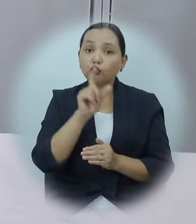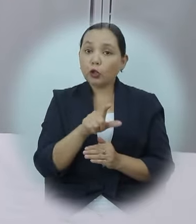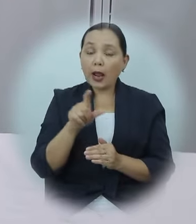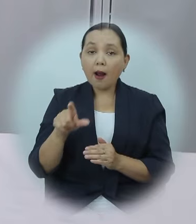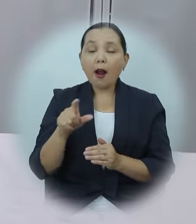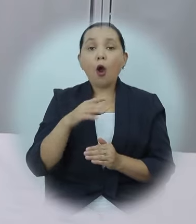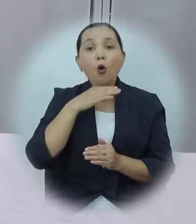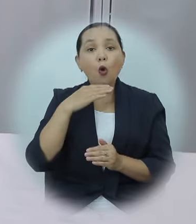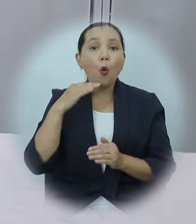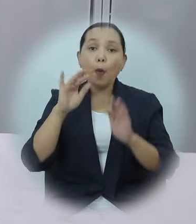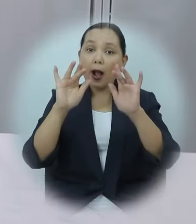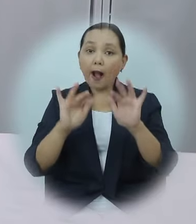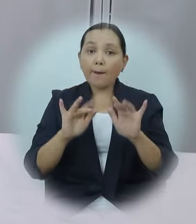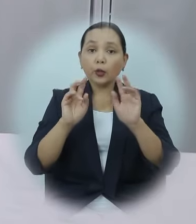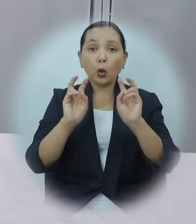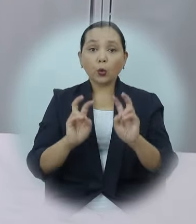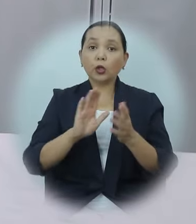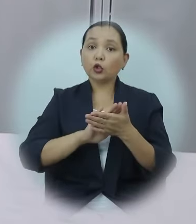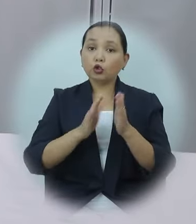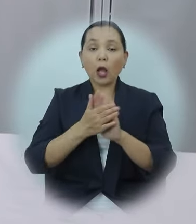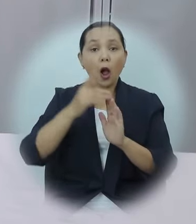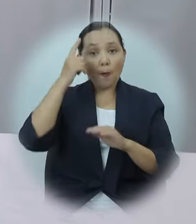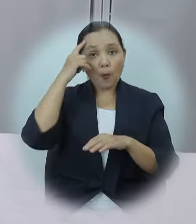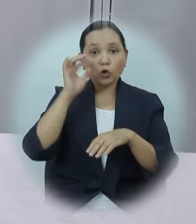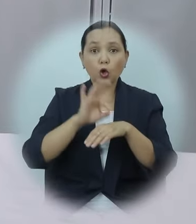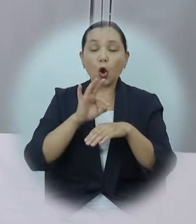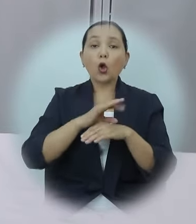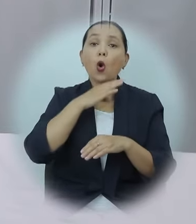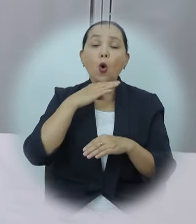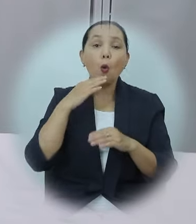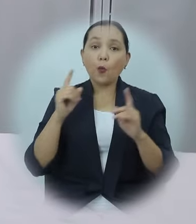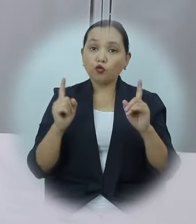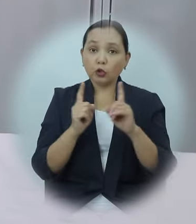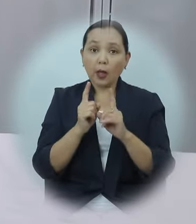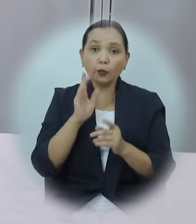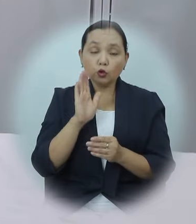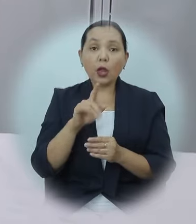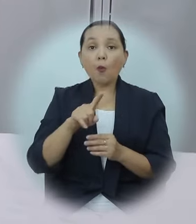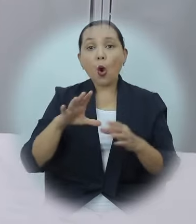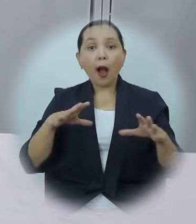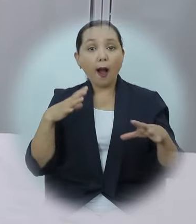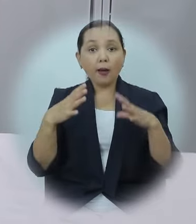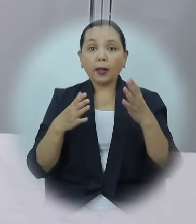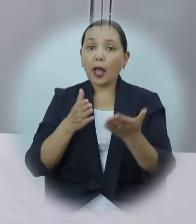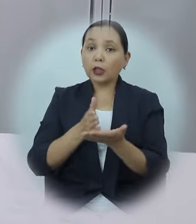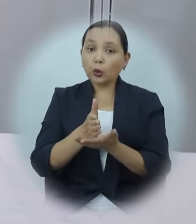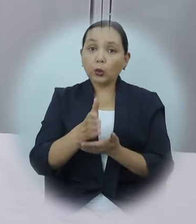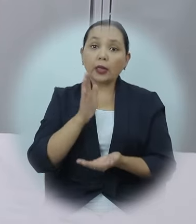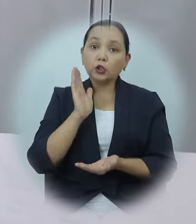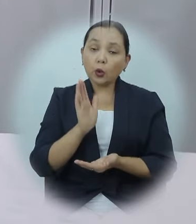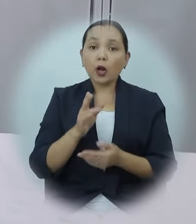ko'p kompyuterda o'tirish holatlarida bosh og'riqlar ko'p uchrab turibdi. Bu harakat yo'nalishlarimiz